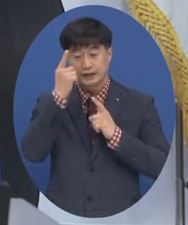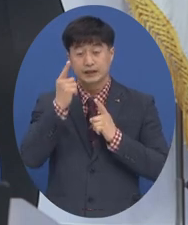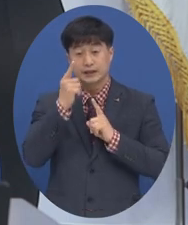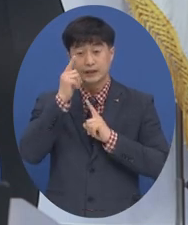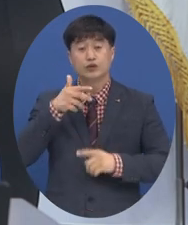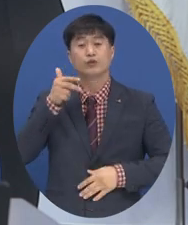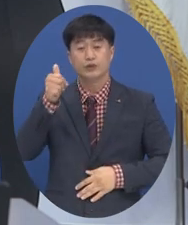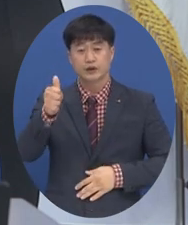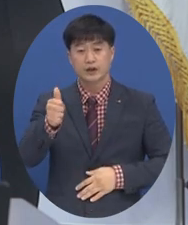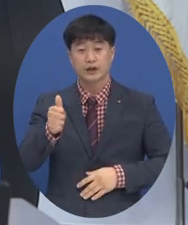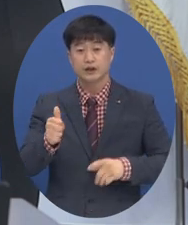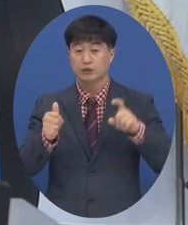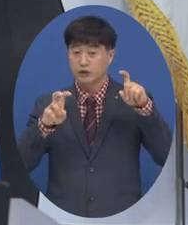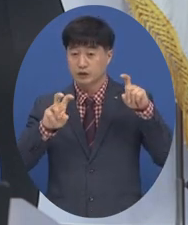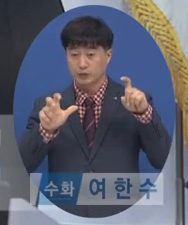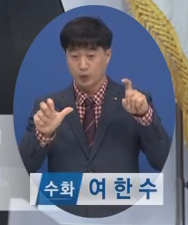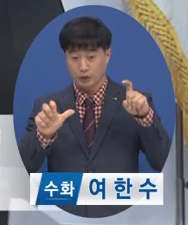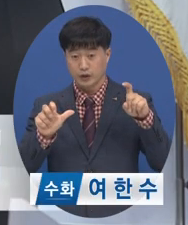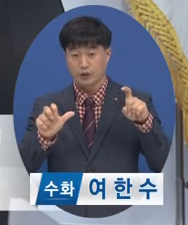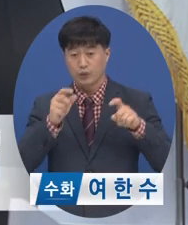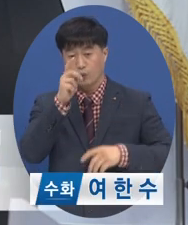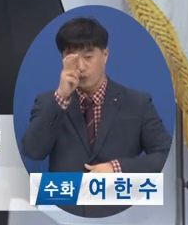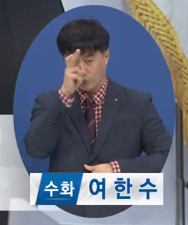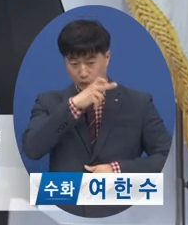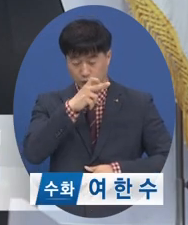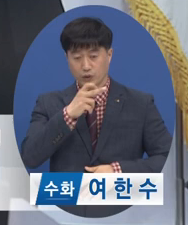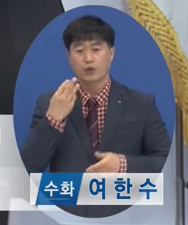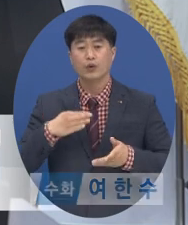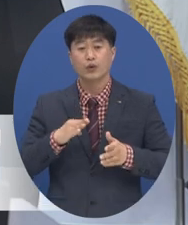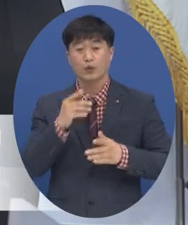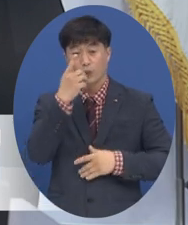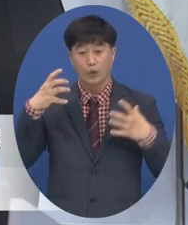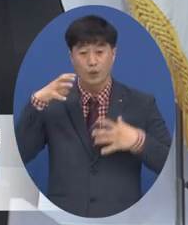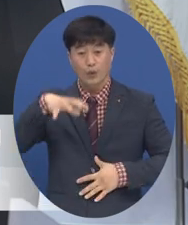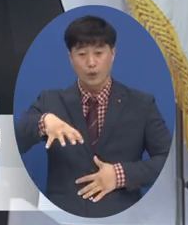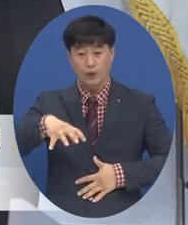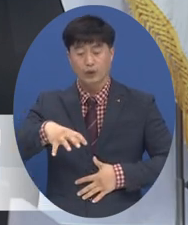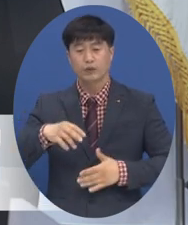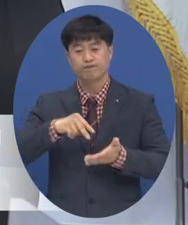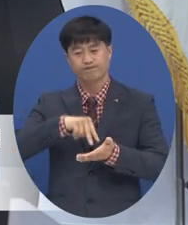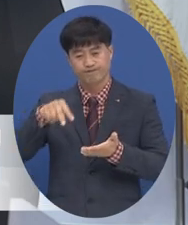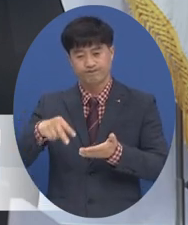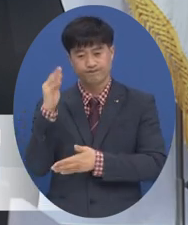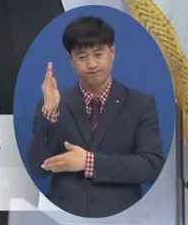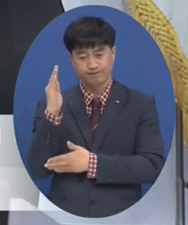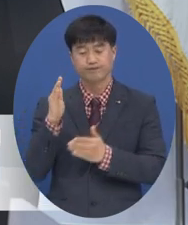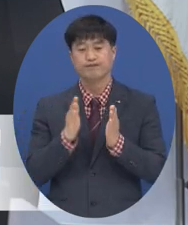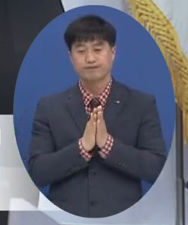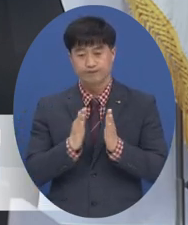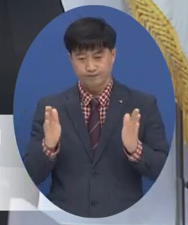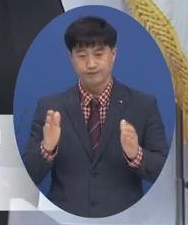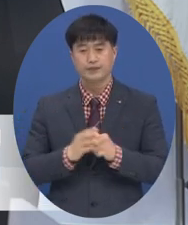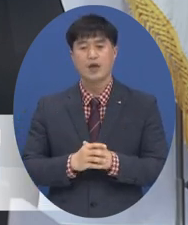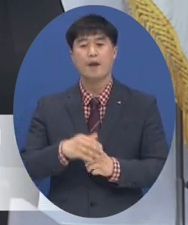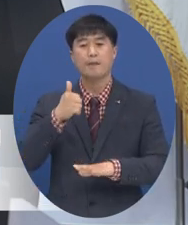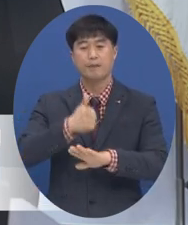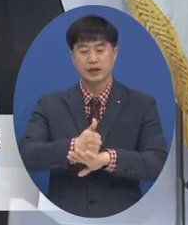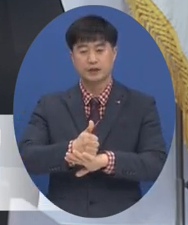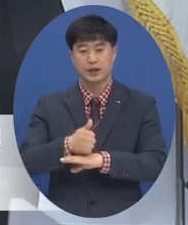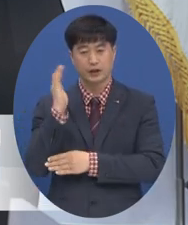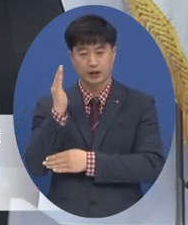이재명 경기도지사가 10월 25일 오전 경기도청에서 퇴임 기자회견을 열었습니다. 마지막 기자회견, 민선